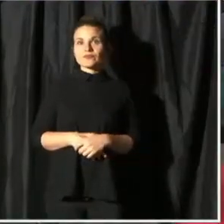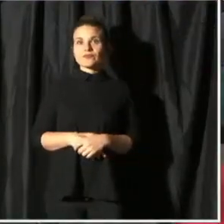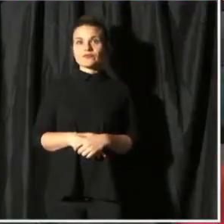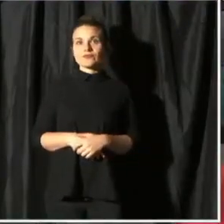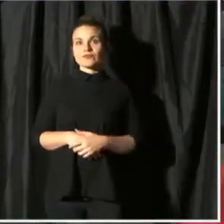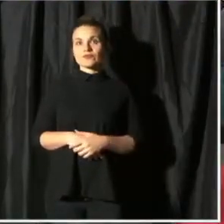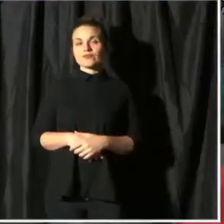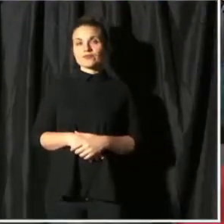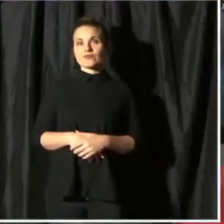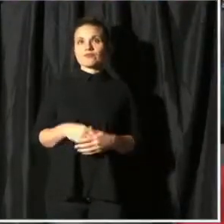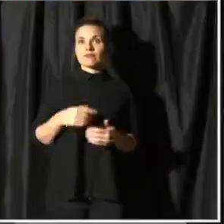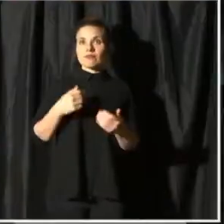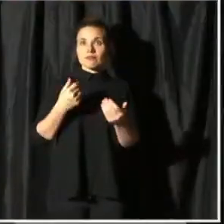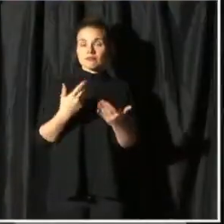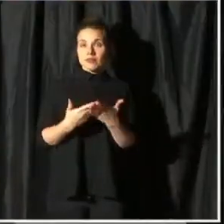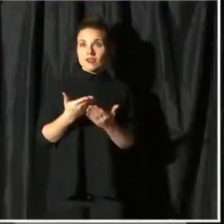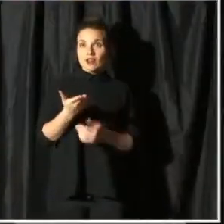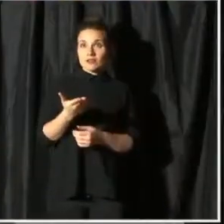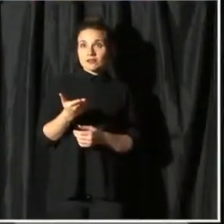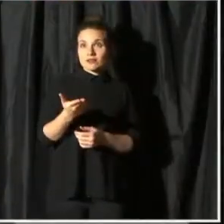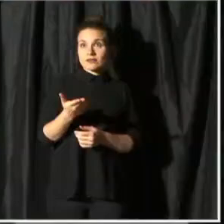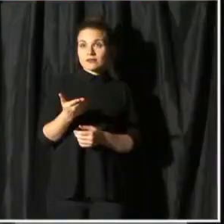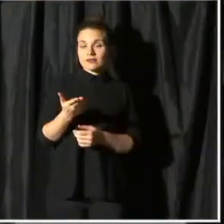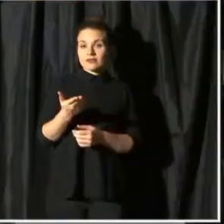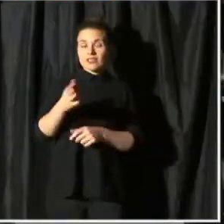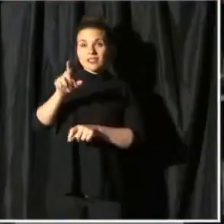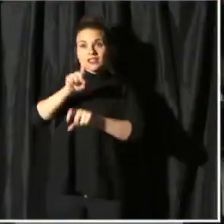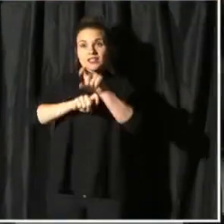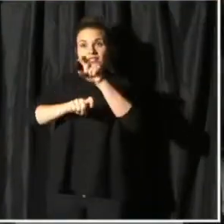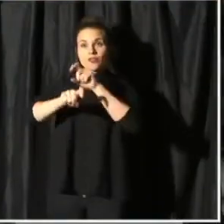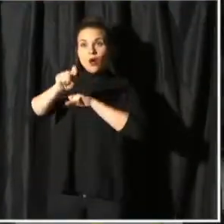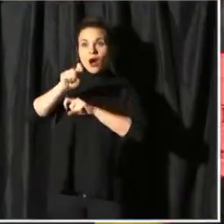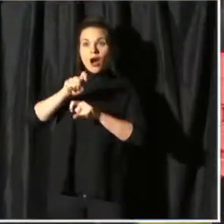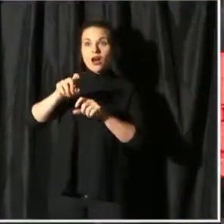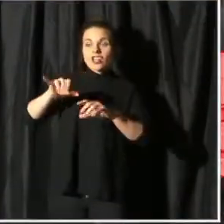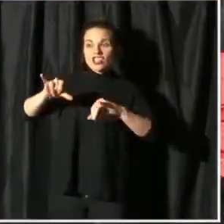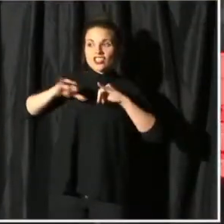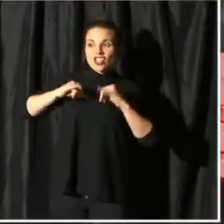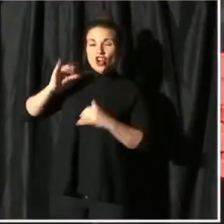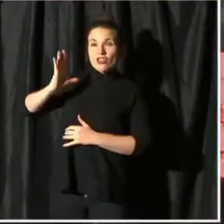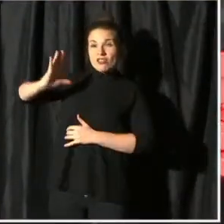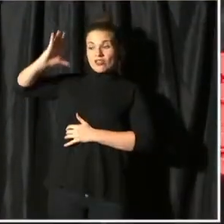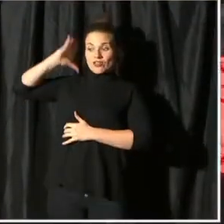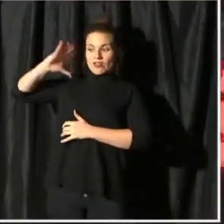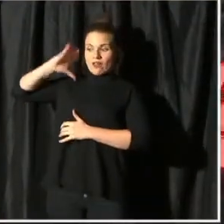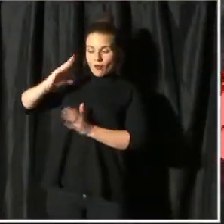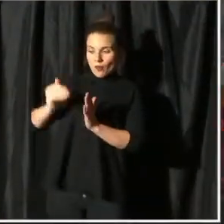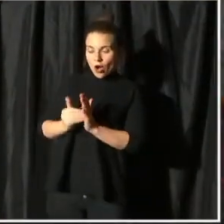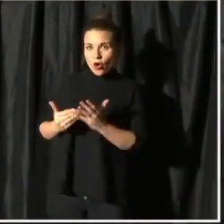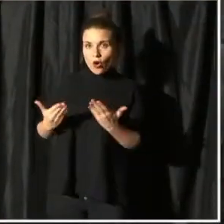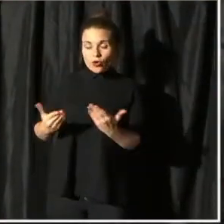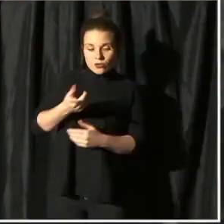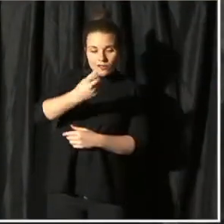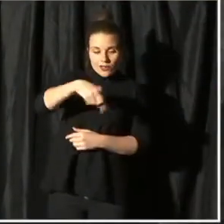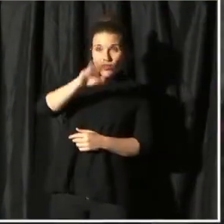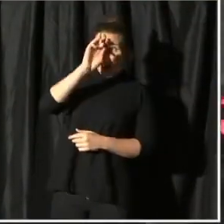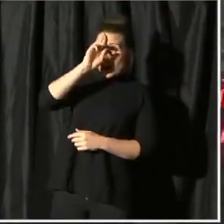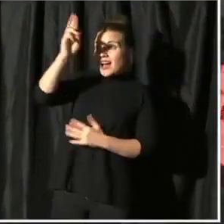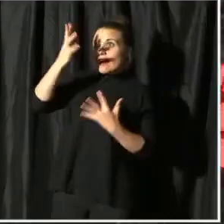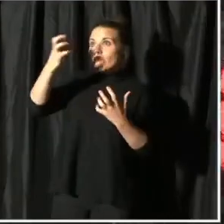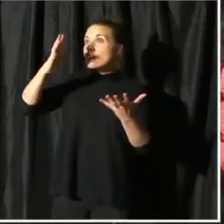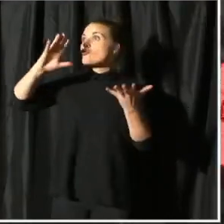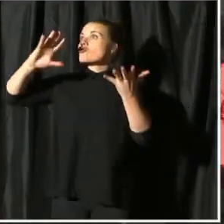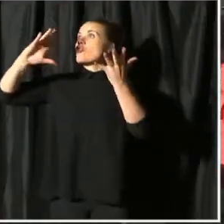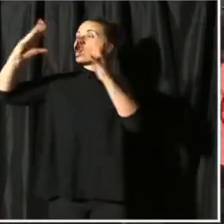cette histoire c'est l'histoire de la jeunesse d'hier et d'aujourd'hui plein de rêves qui aspirent au changement mais qui se